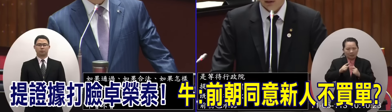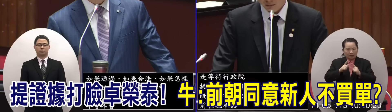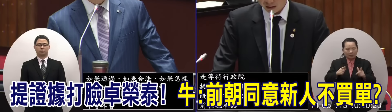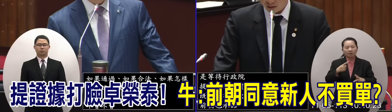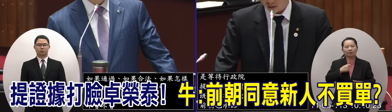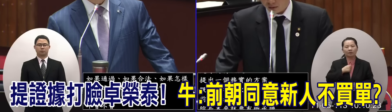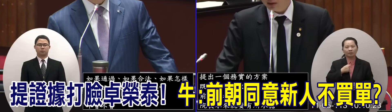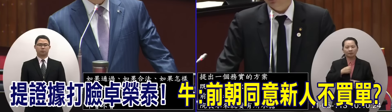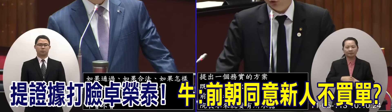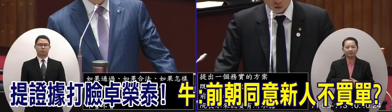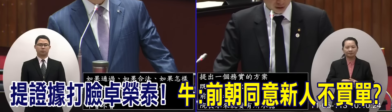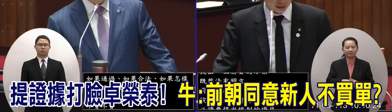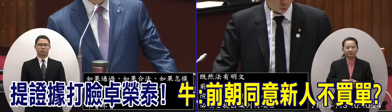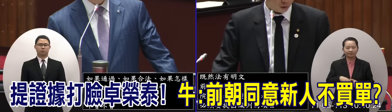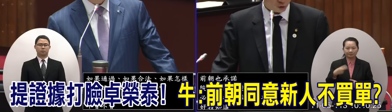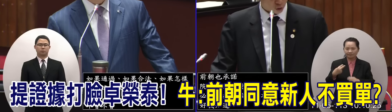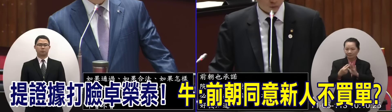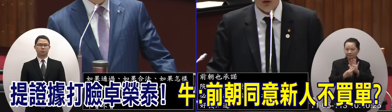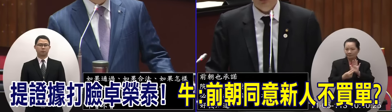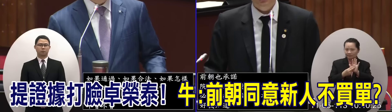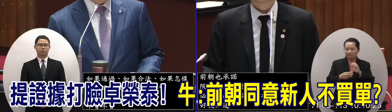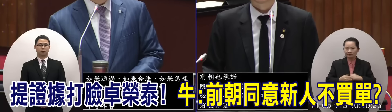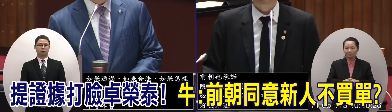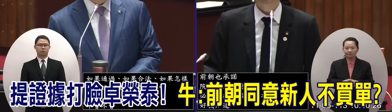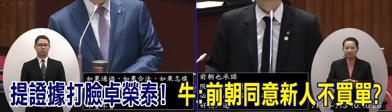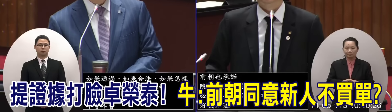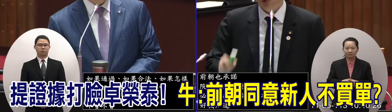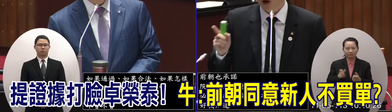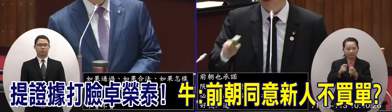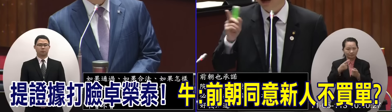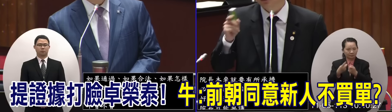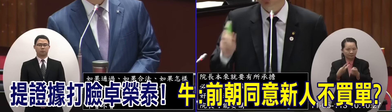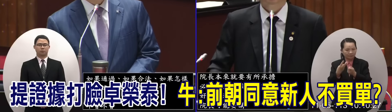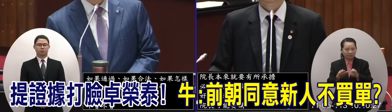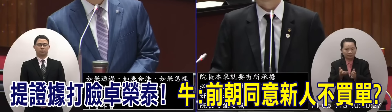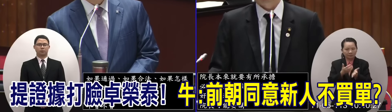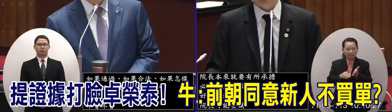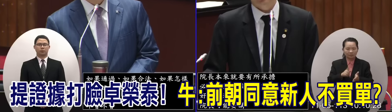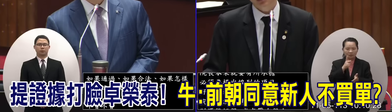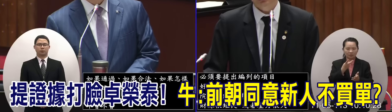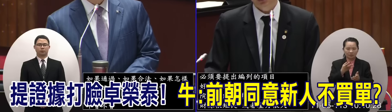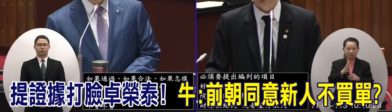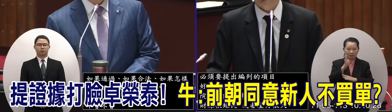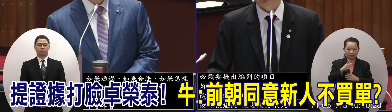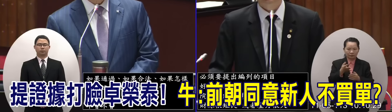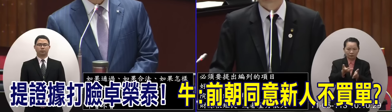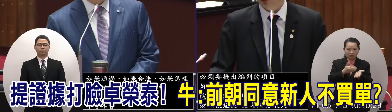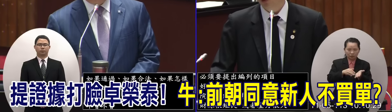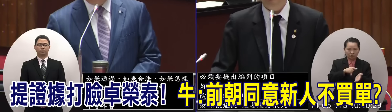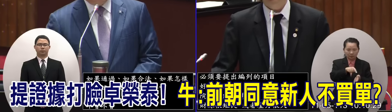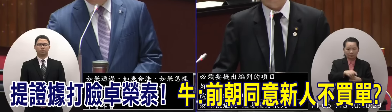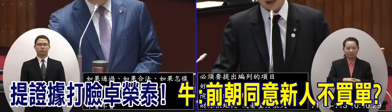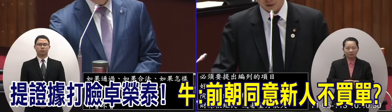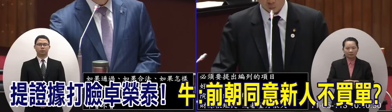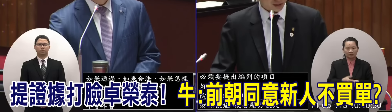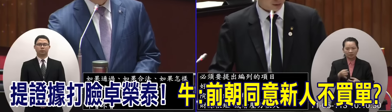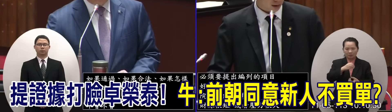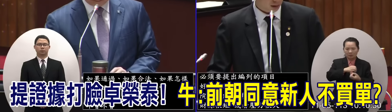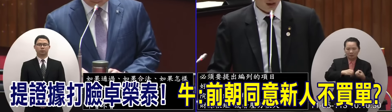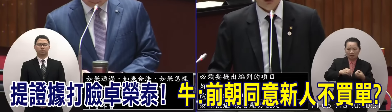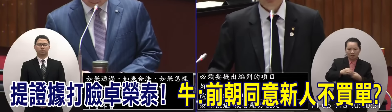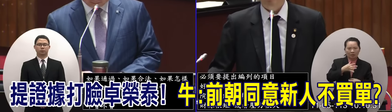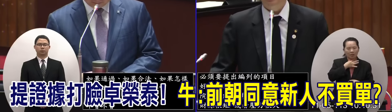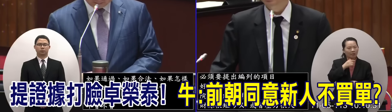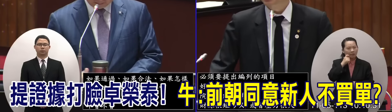解。但是哦，认真说起来，如果我们从这几年预算光看中央政府预算的执行角度，其实不会没有裁员。为什么